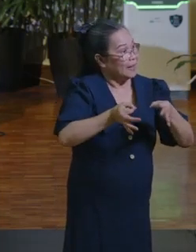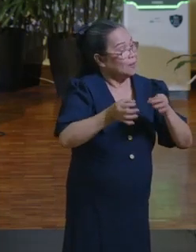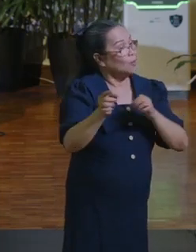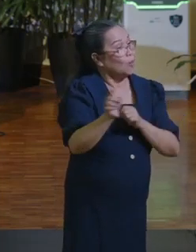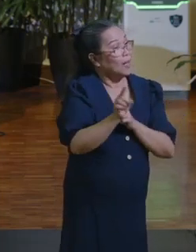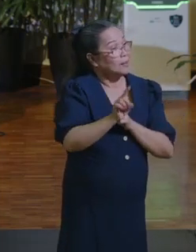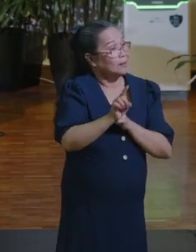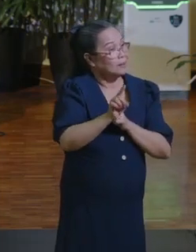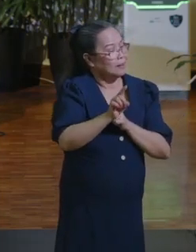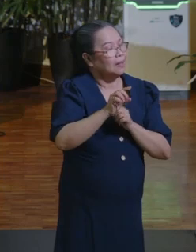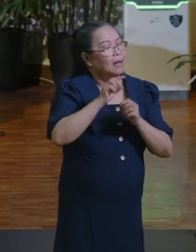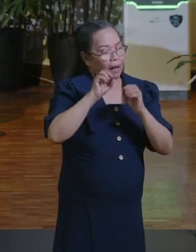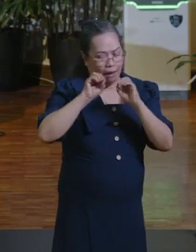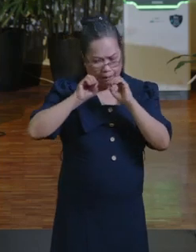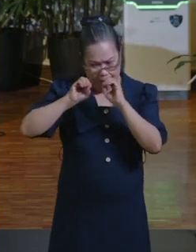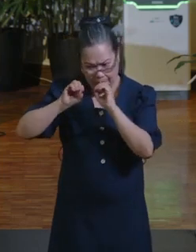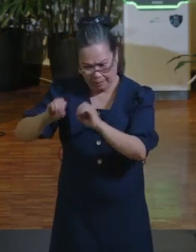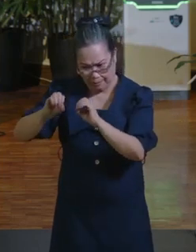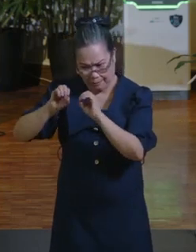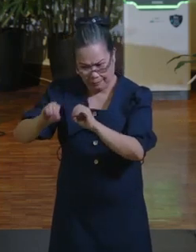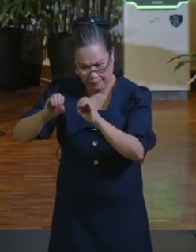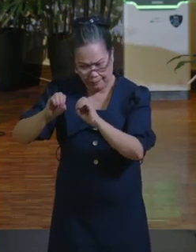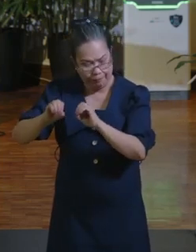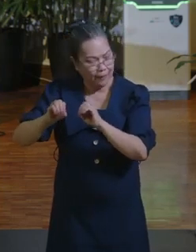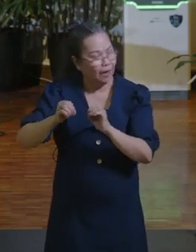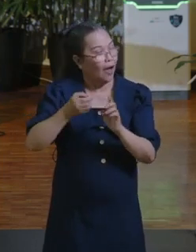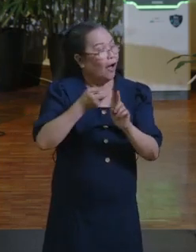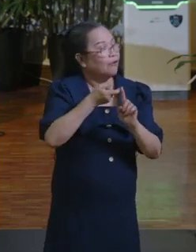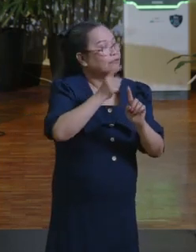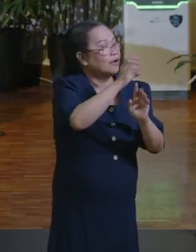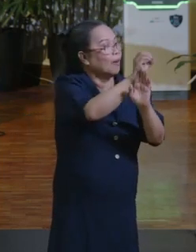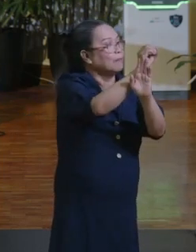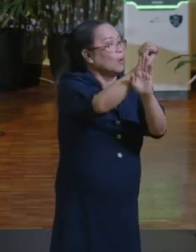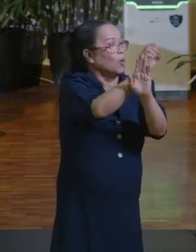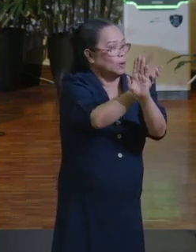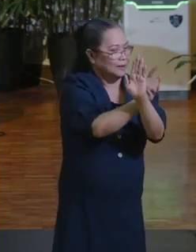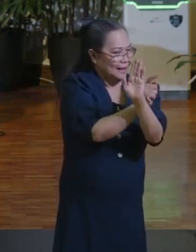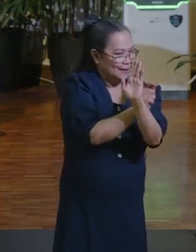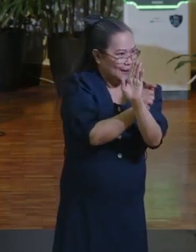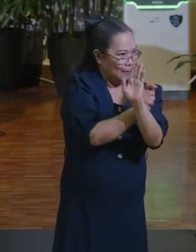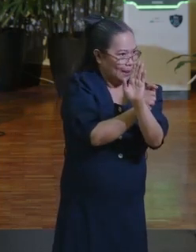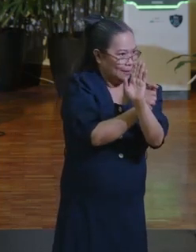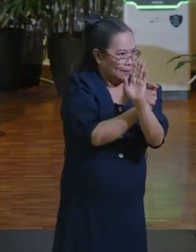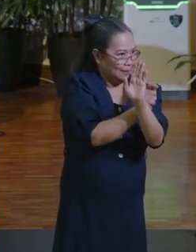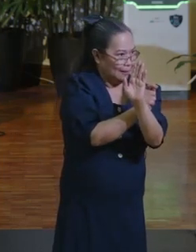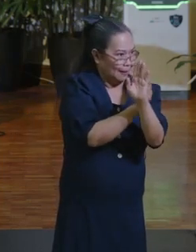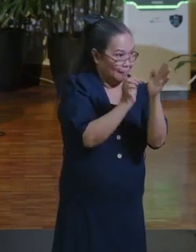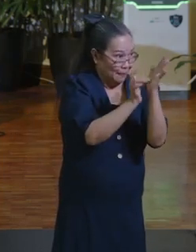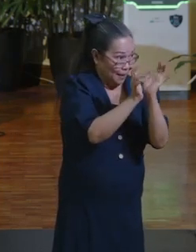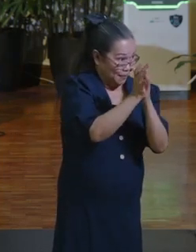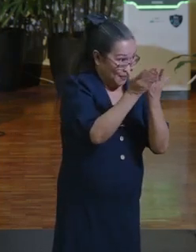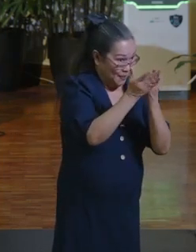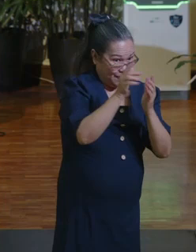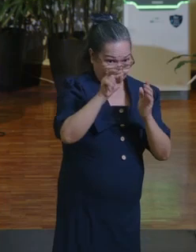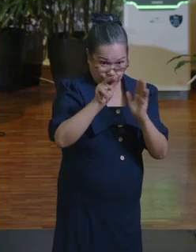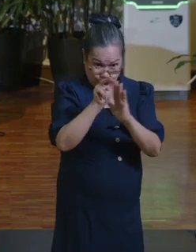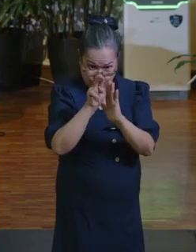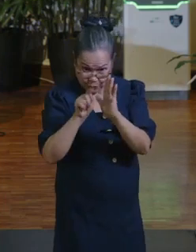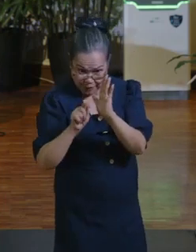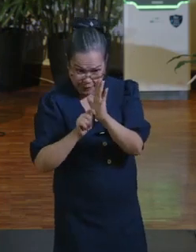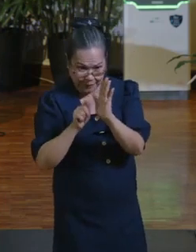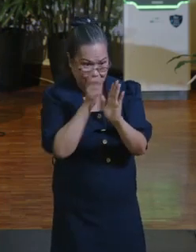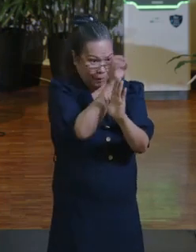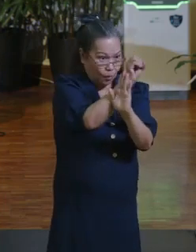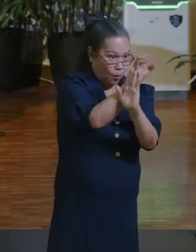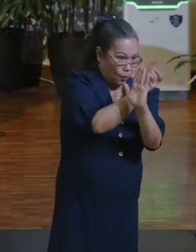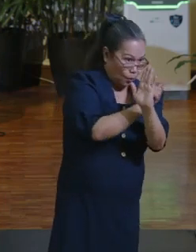pamamagitan ng pangangaral mula sa Old Testament. Ginamit niya ang ilang mga teksto na galing sa Deuteronomy,